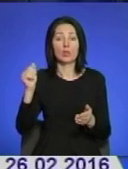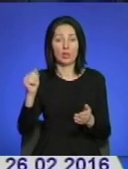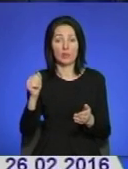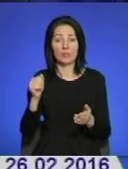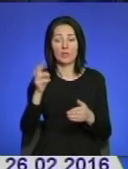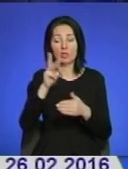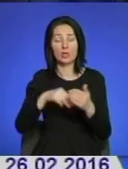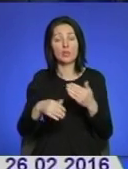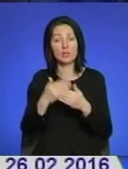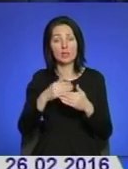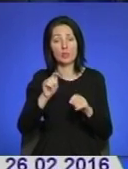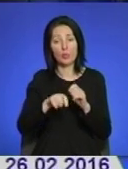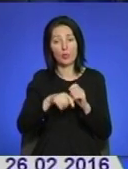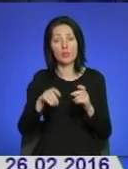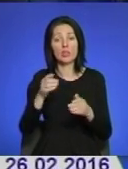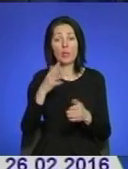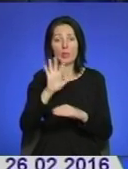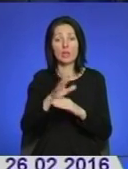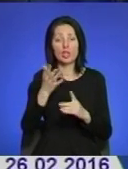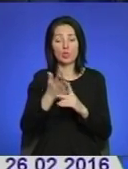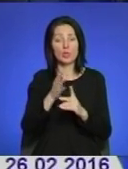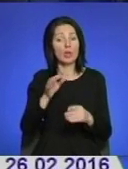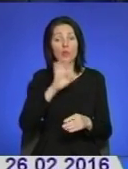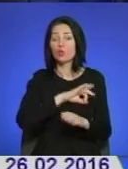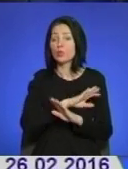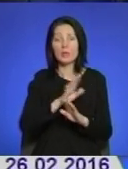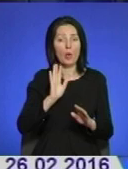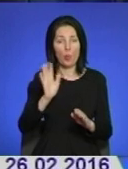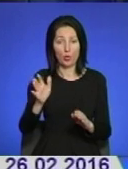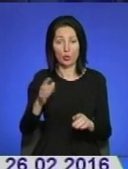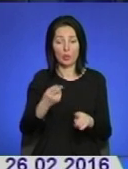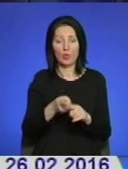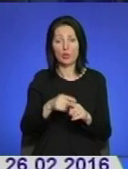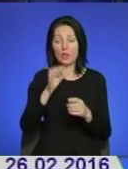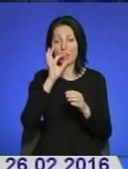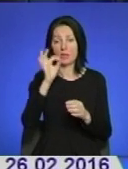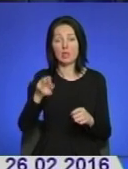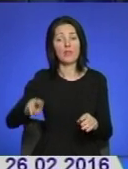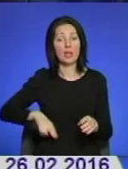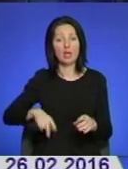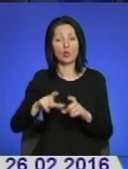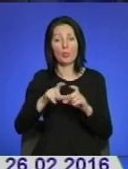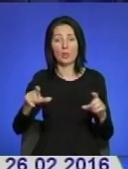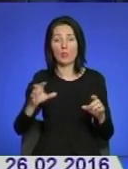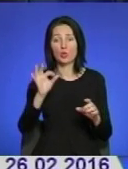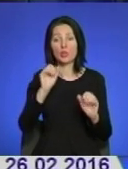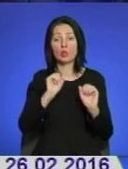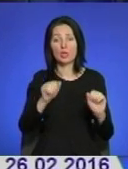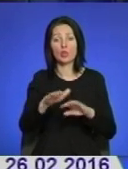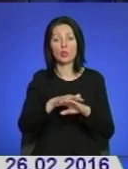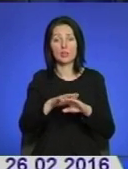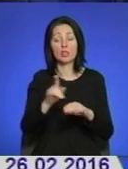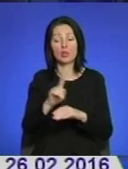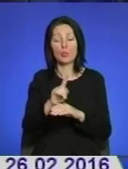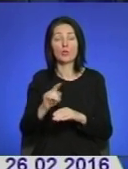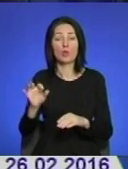Штрафні санкції при перевірці призначених субсидій застосовуватись не будуть. Про це заявив директор департаменту соціального захисту населення Тернопільської